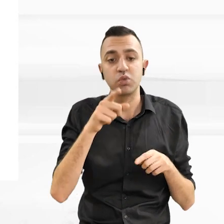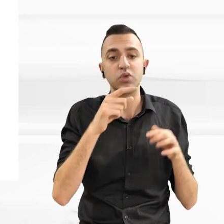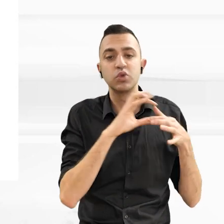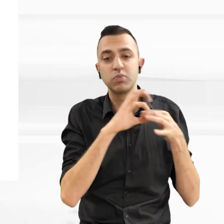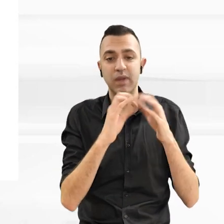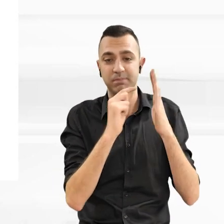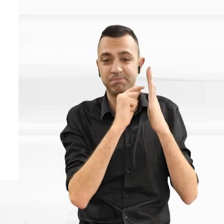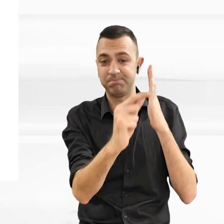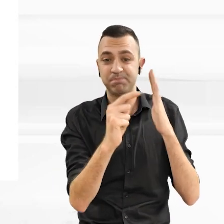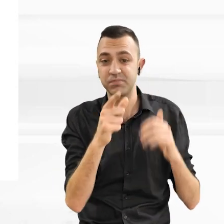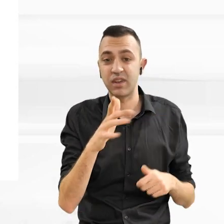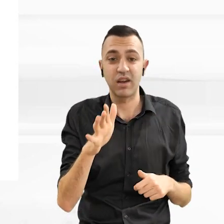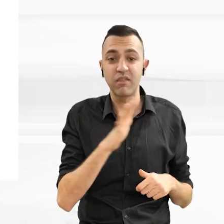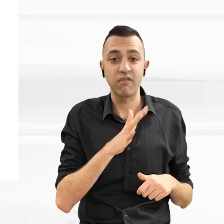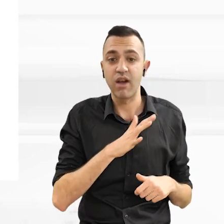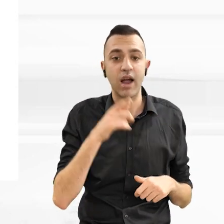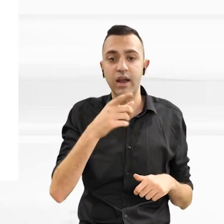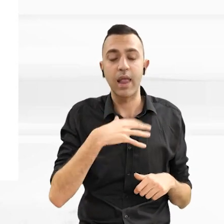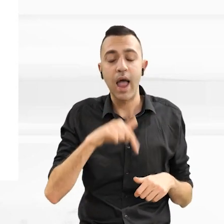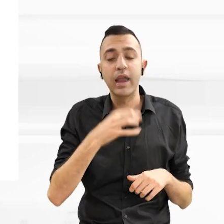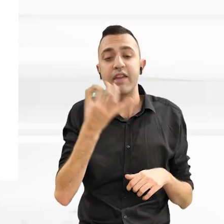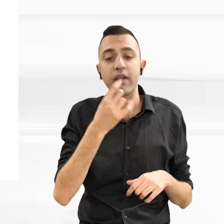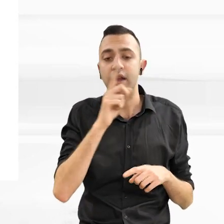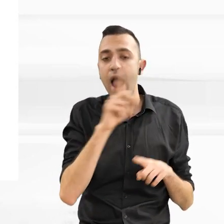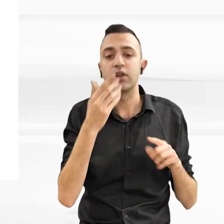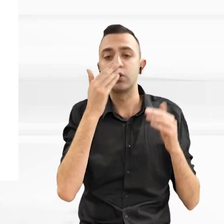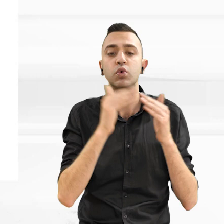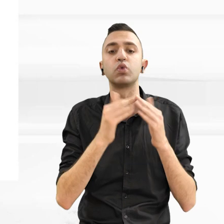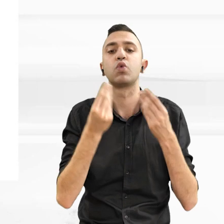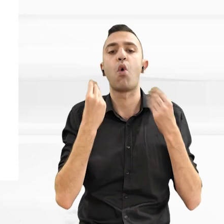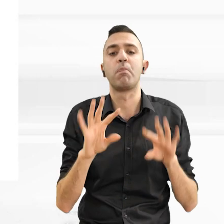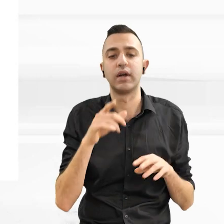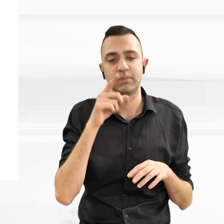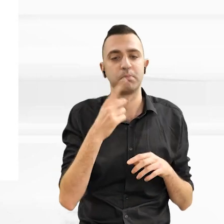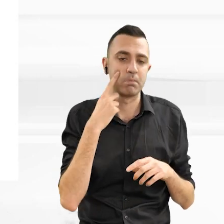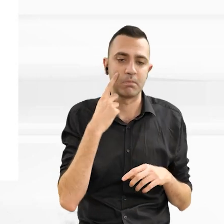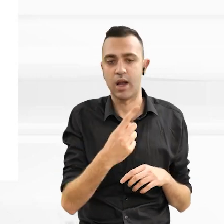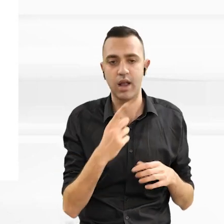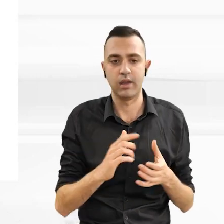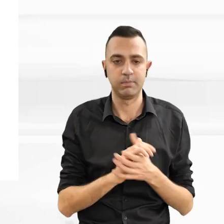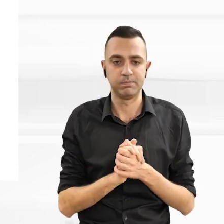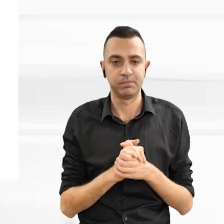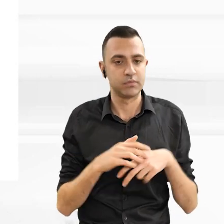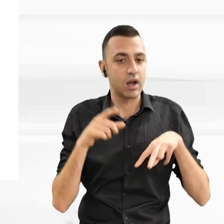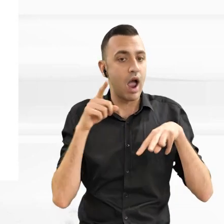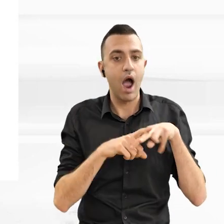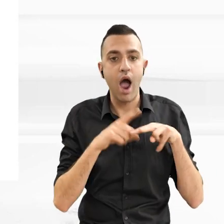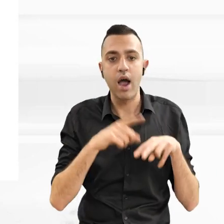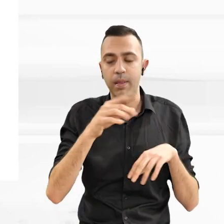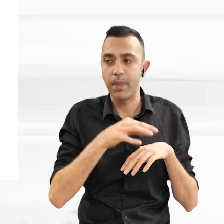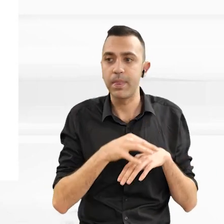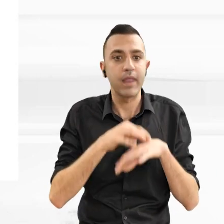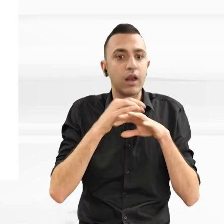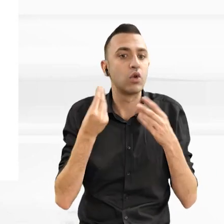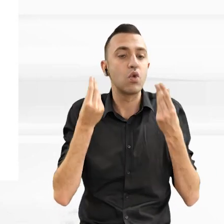altı çizili sözle ifade edilmek istenen Aşağıdakilerden hangisi olamaz bakalım al seçeneği kanıtlanması mümkün